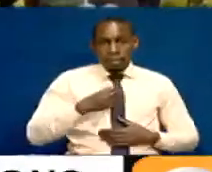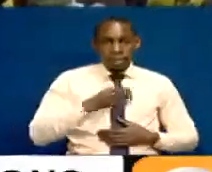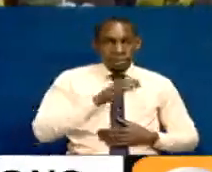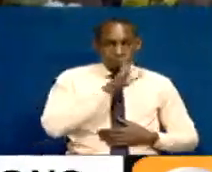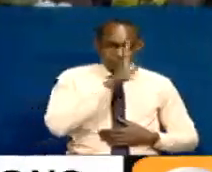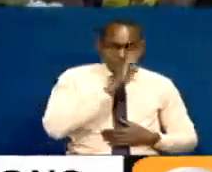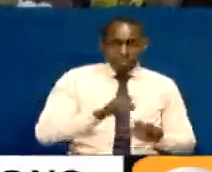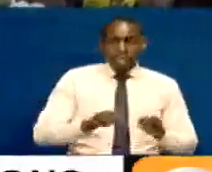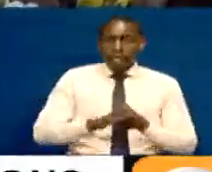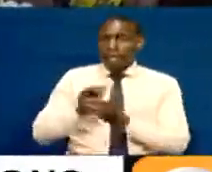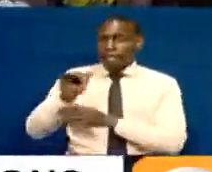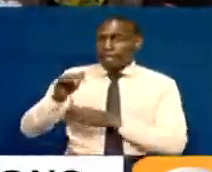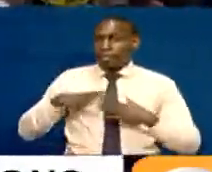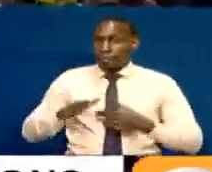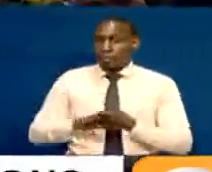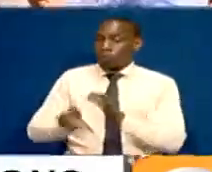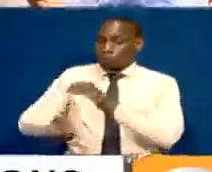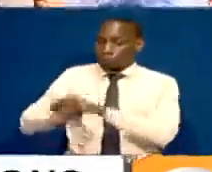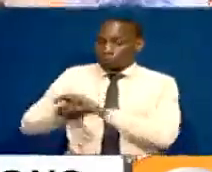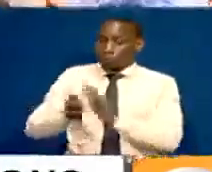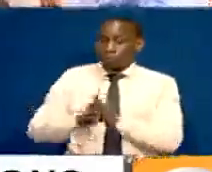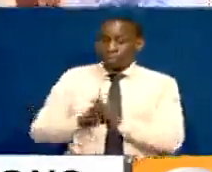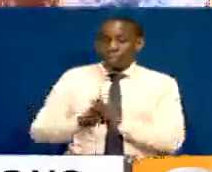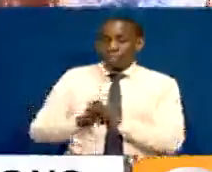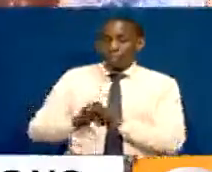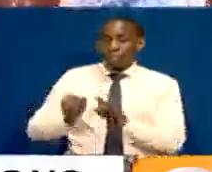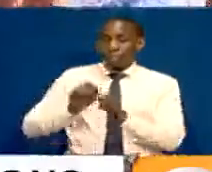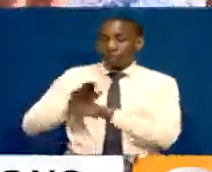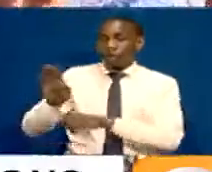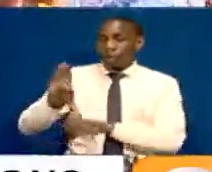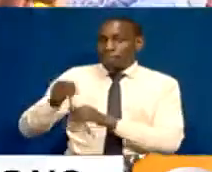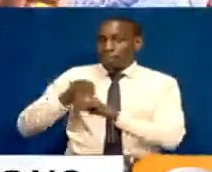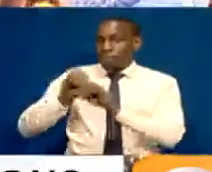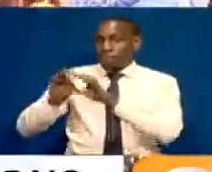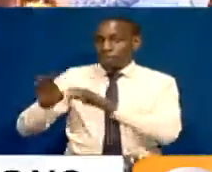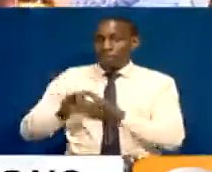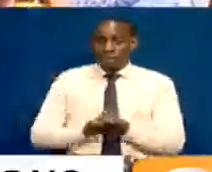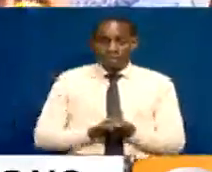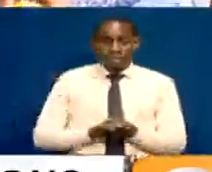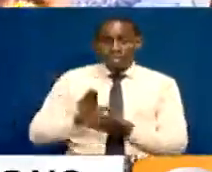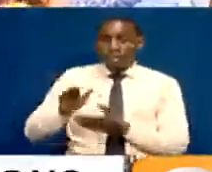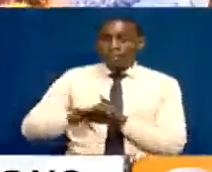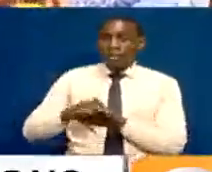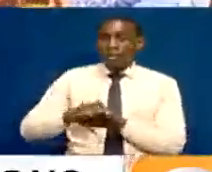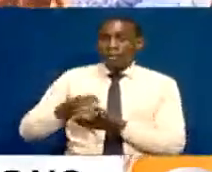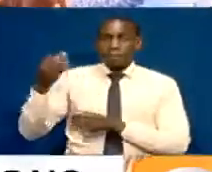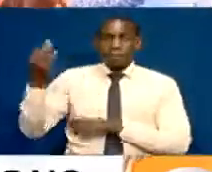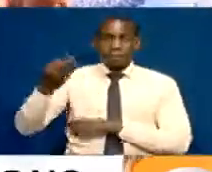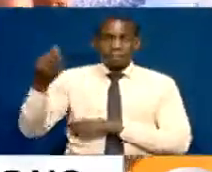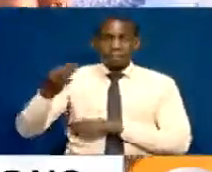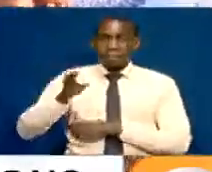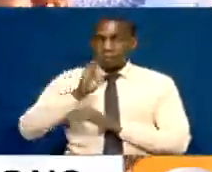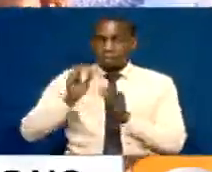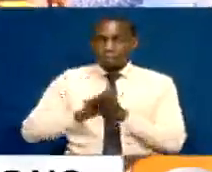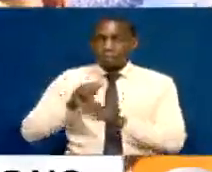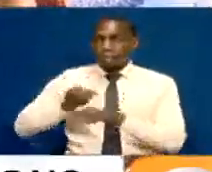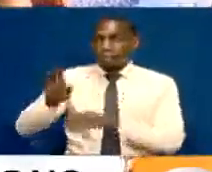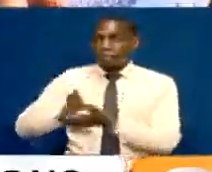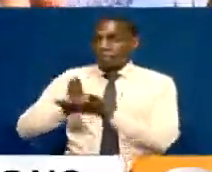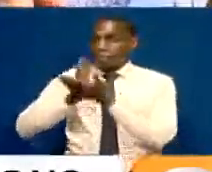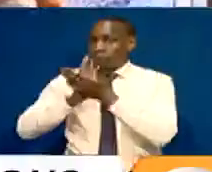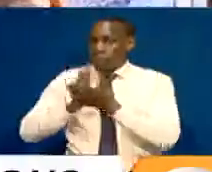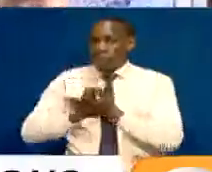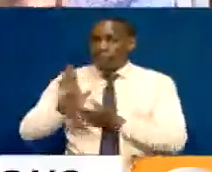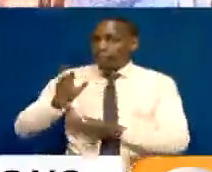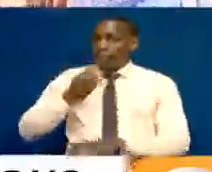should account for missing COVID billions. Don't preach to us water while you take wine.